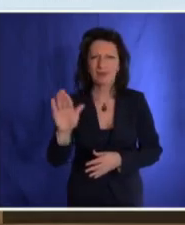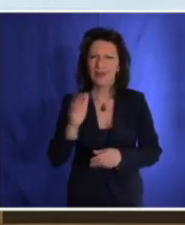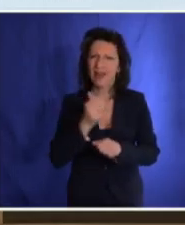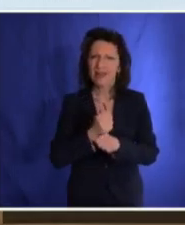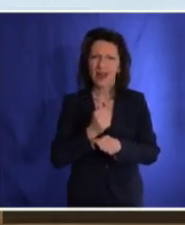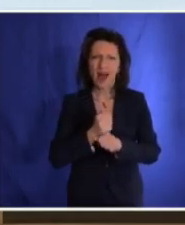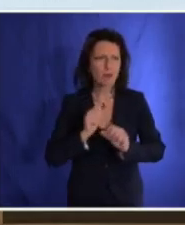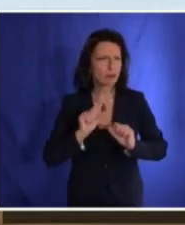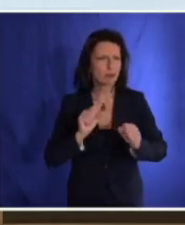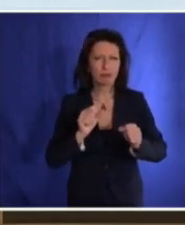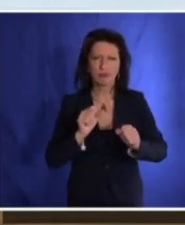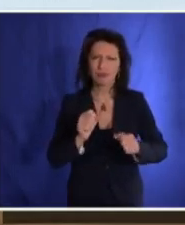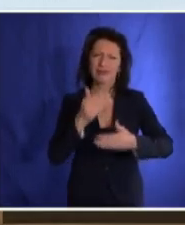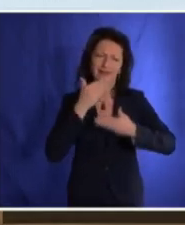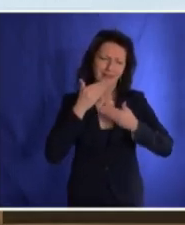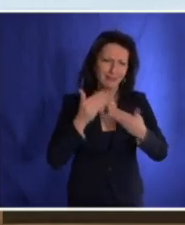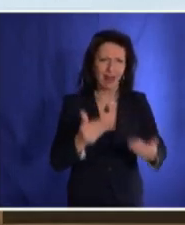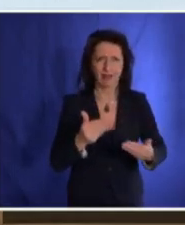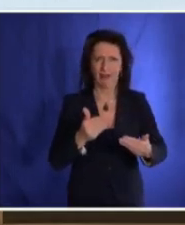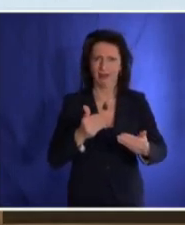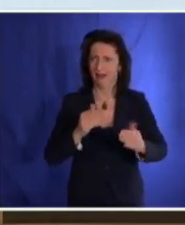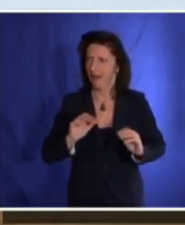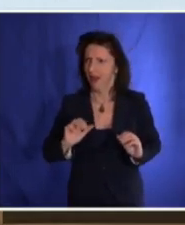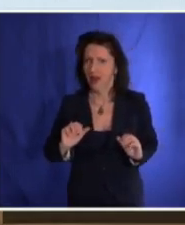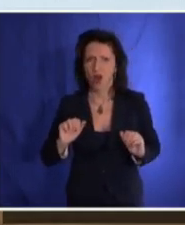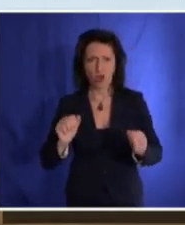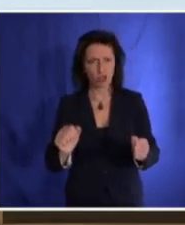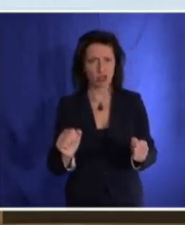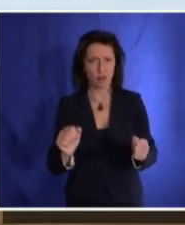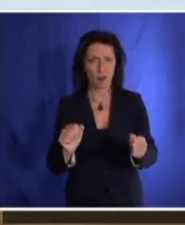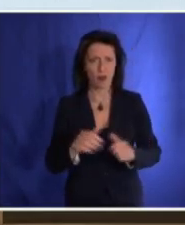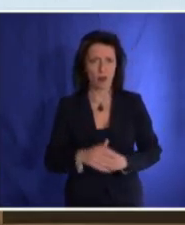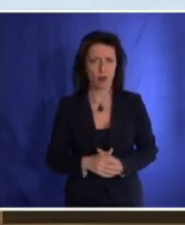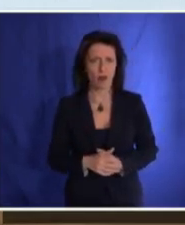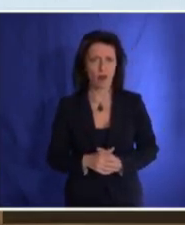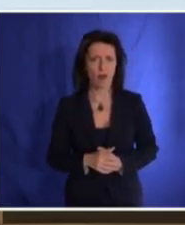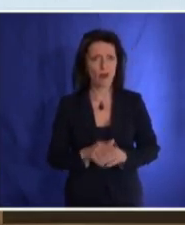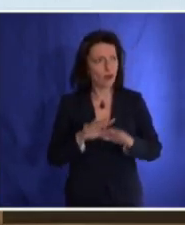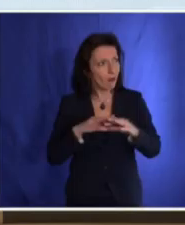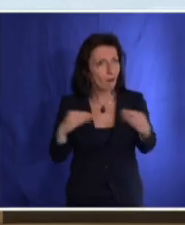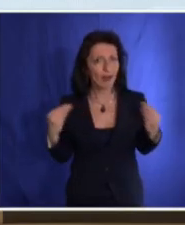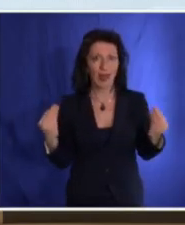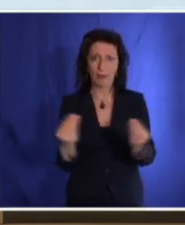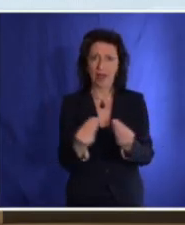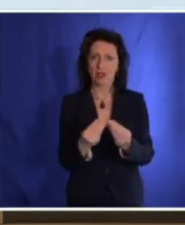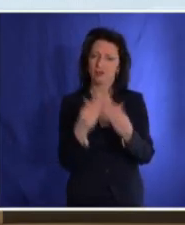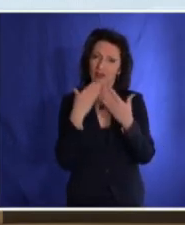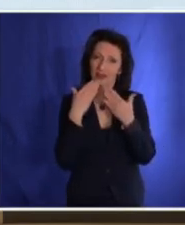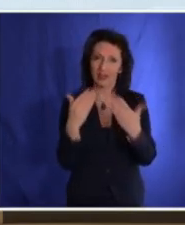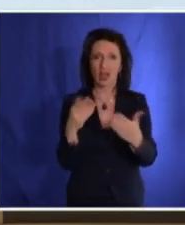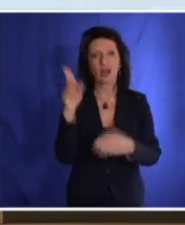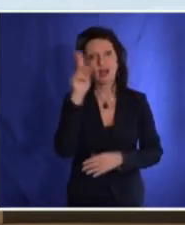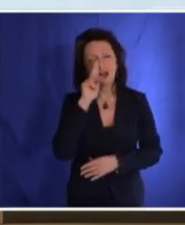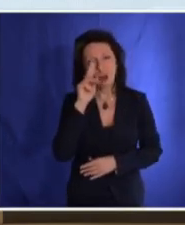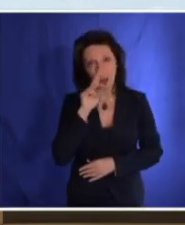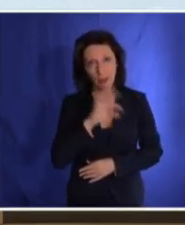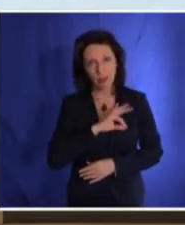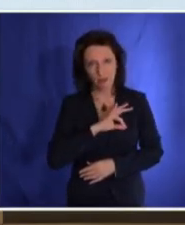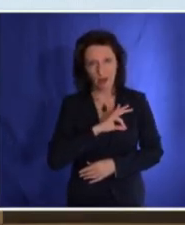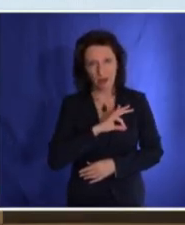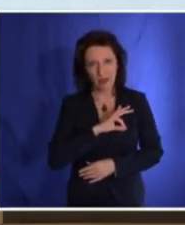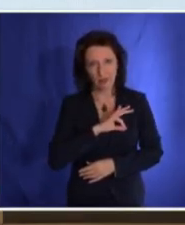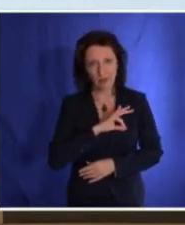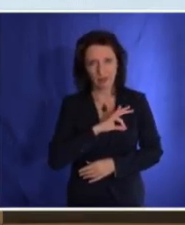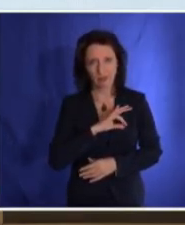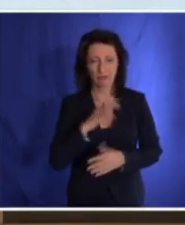herzliches Danke für euer Engagement, für unsere Gemeinschaft. Und liebe Freunde,